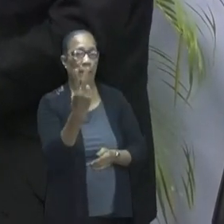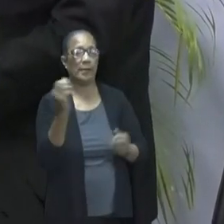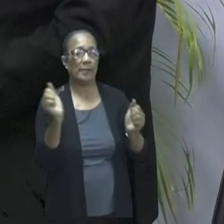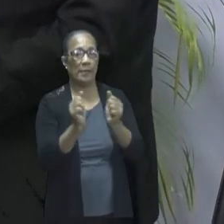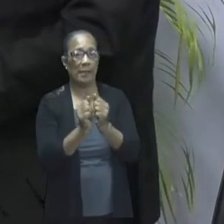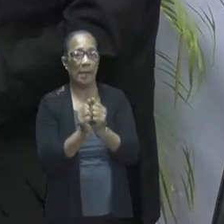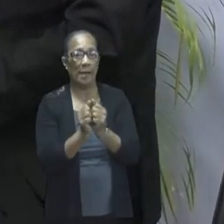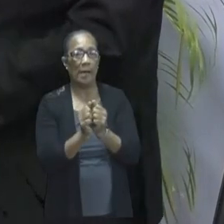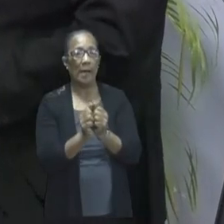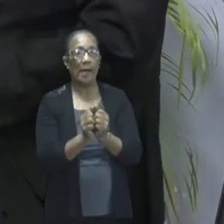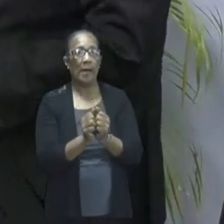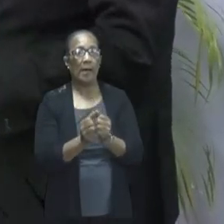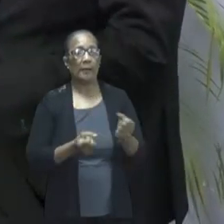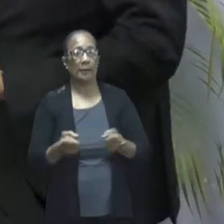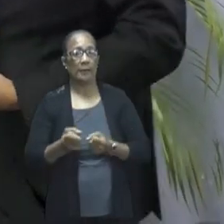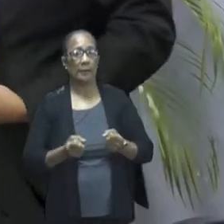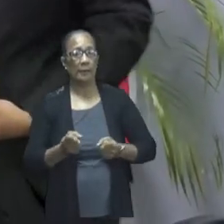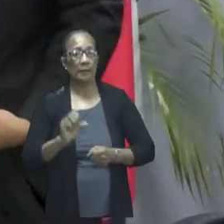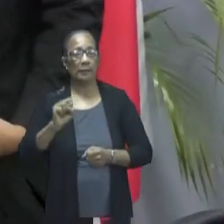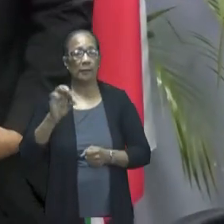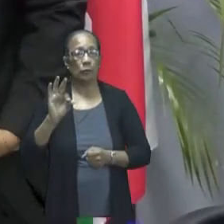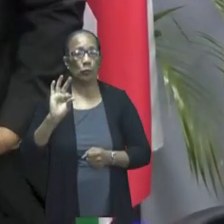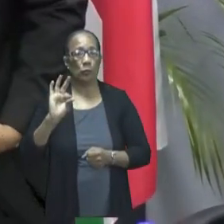brunswijk alstublieft residenten